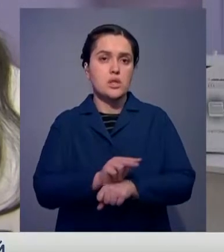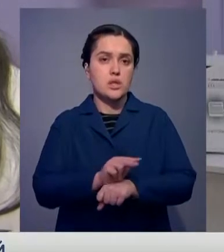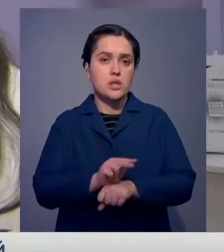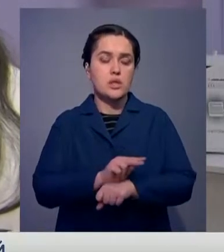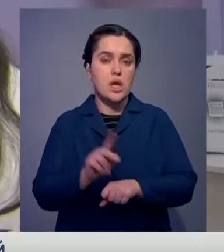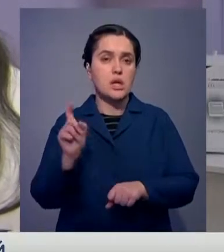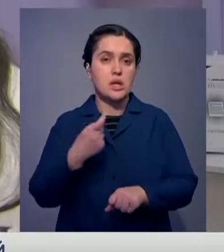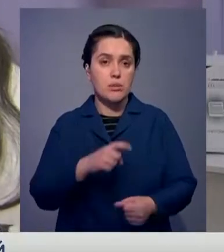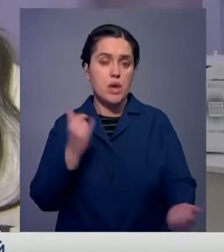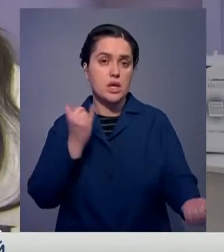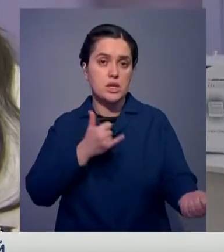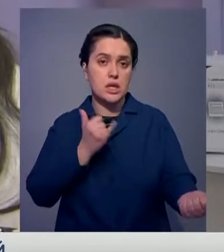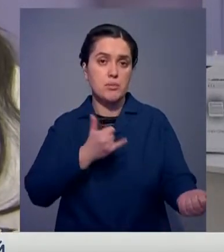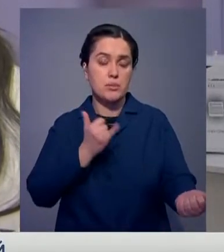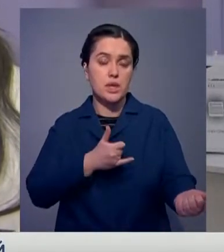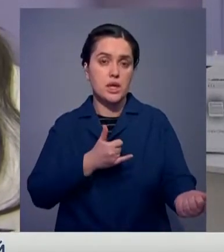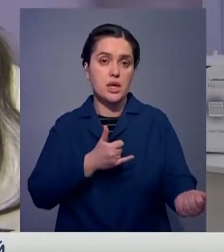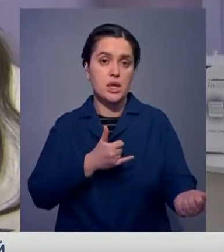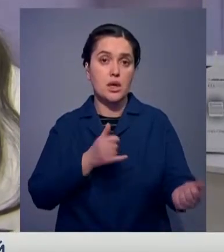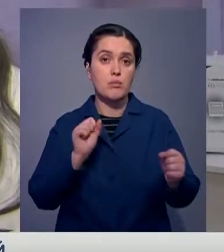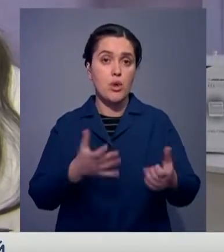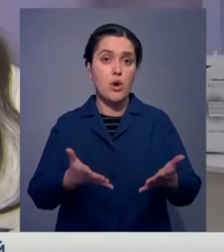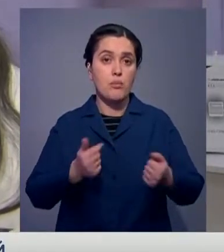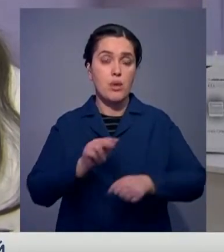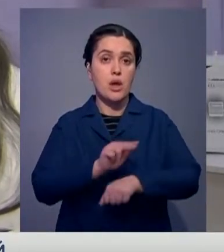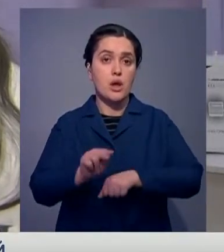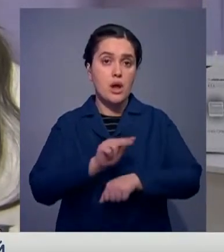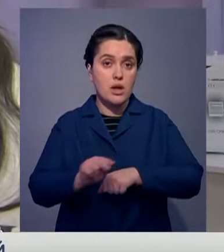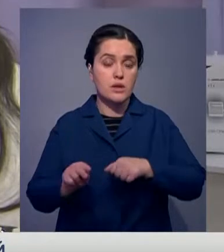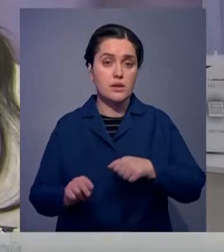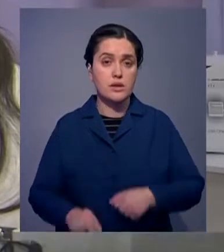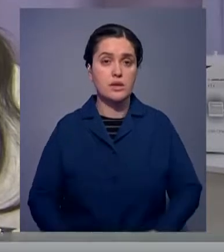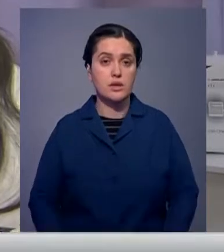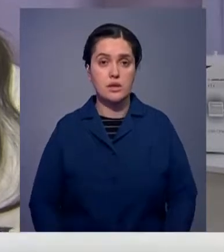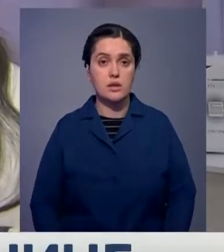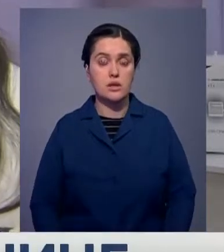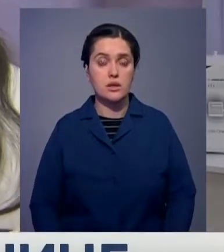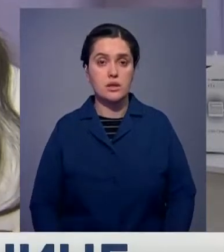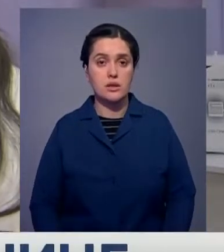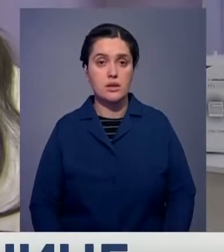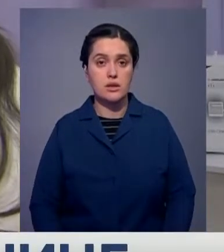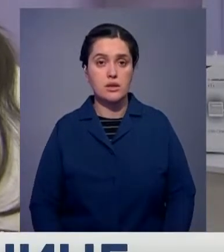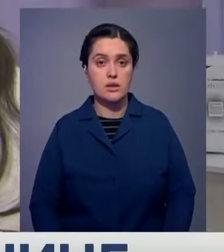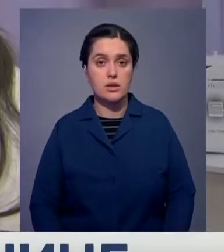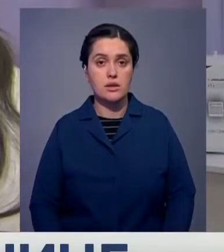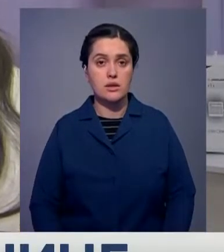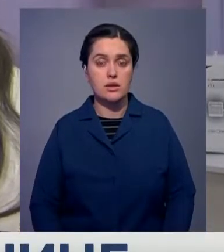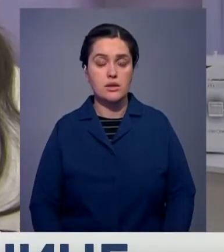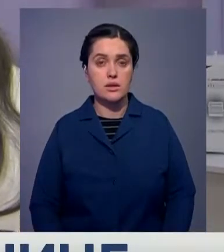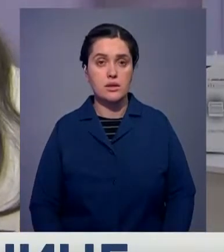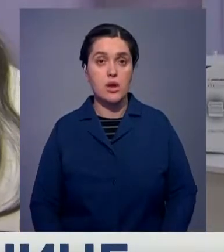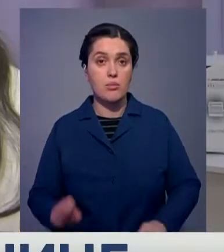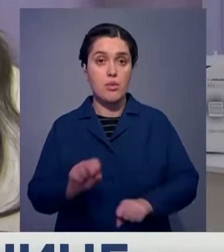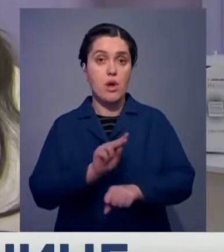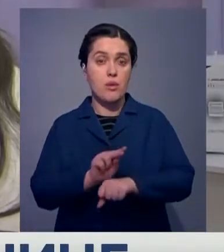длительной химиотерапии получать образование, развиваться, получать образование не только в рамках